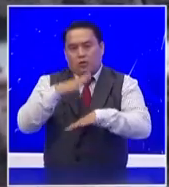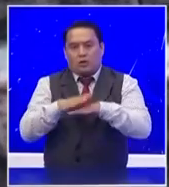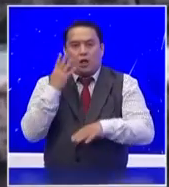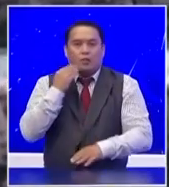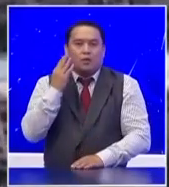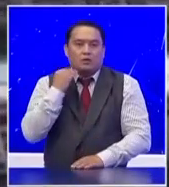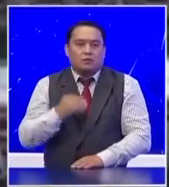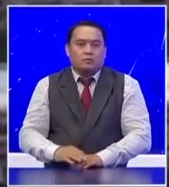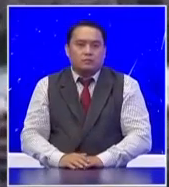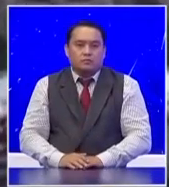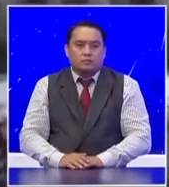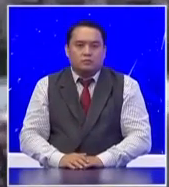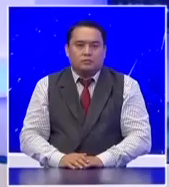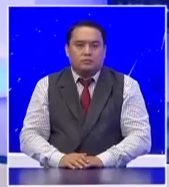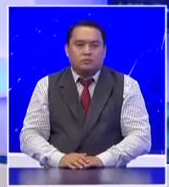Алматы.